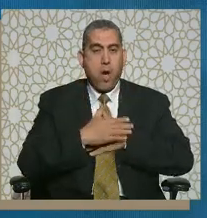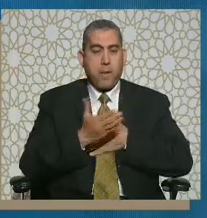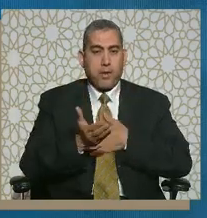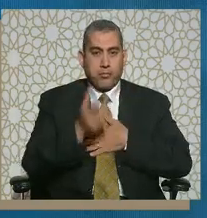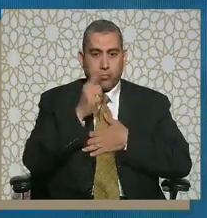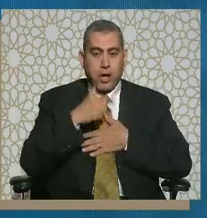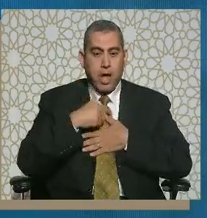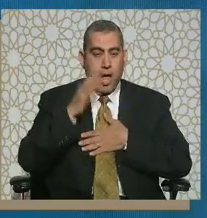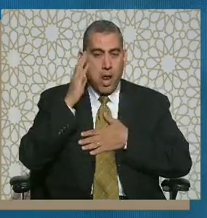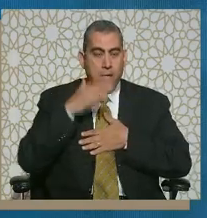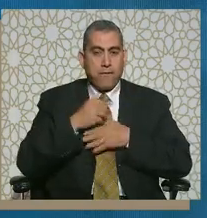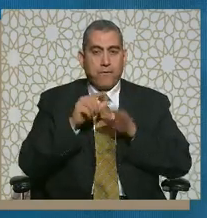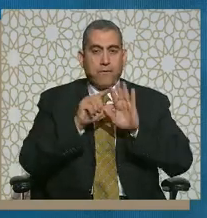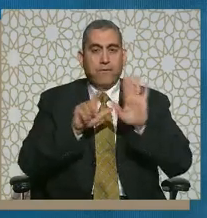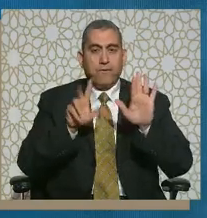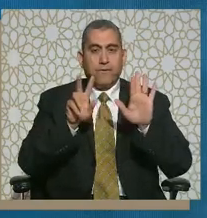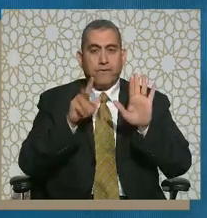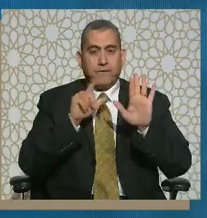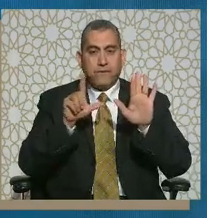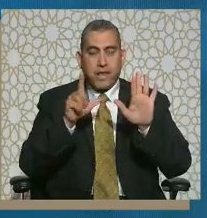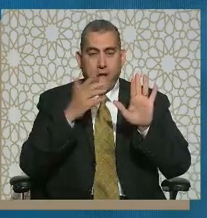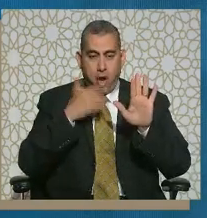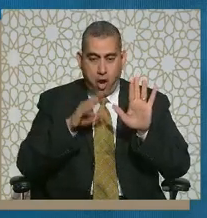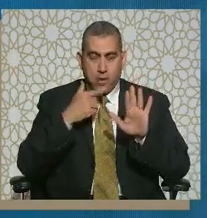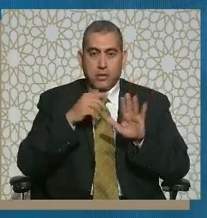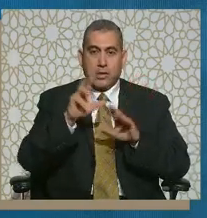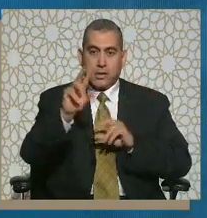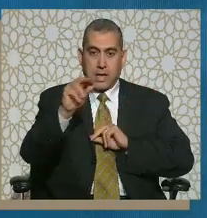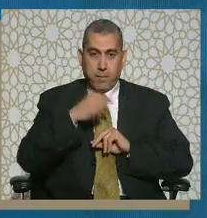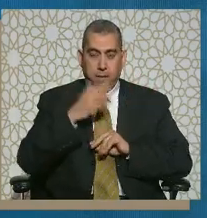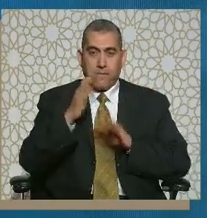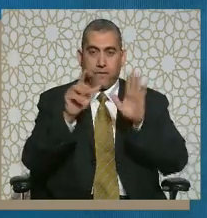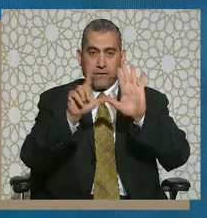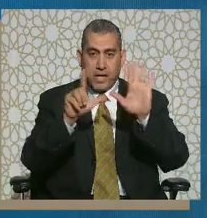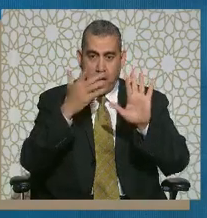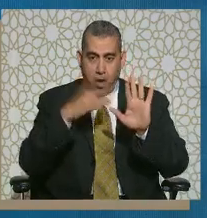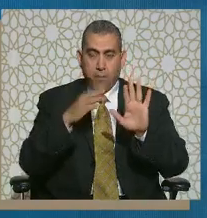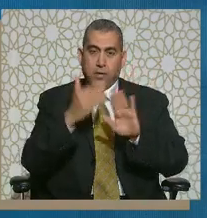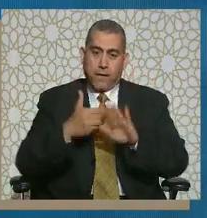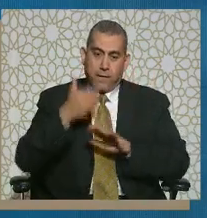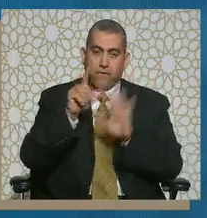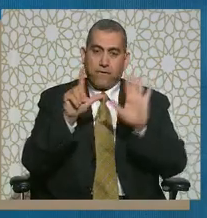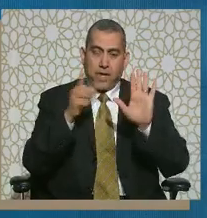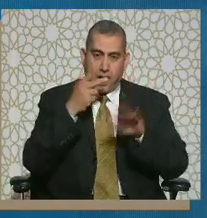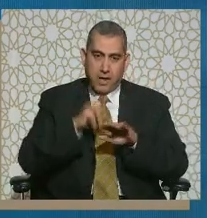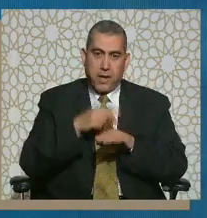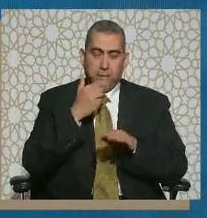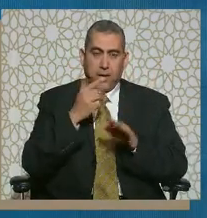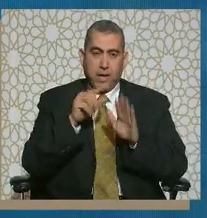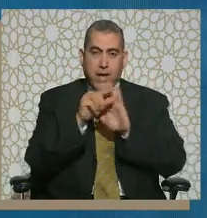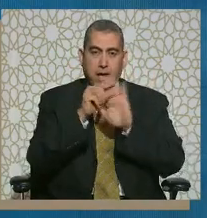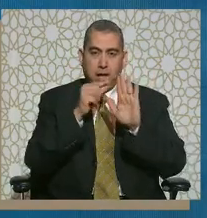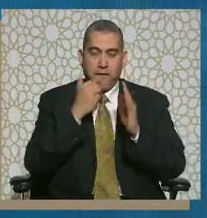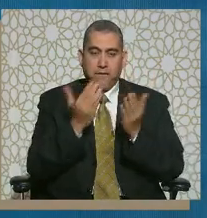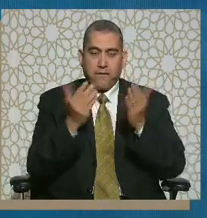بقول معاه الفاتحة ولا بعد ما بيخلص الفاتحة بقول الفاتحة؟ لا، بعد ما بيخلص تقول الفاتحة، لأن